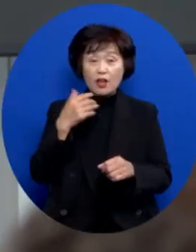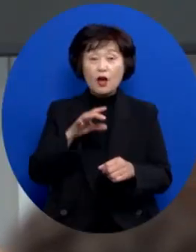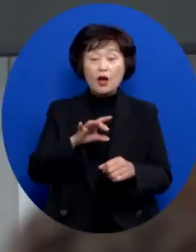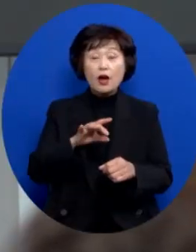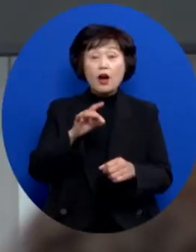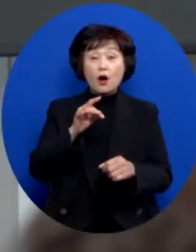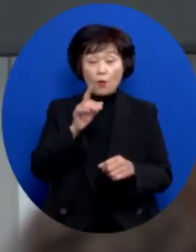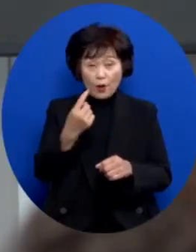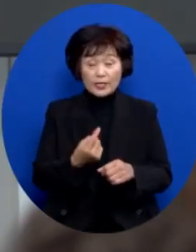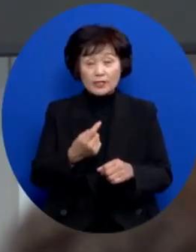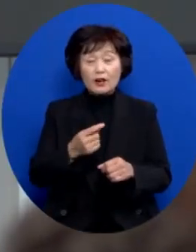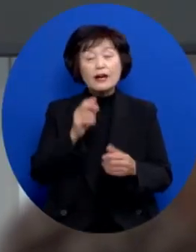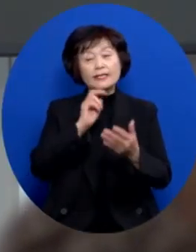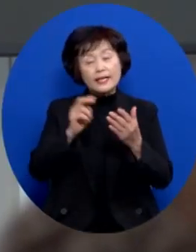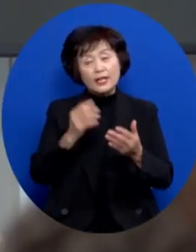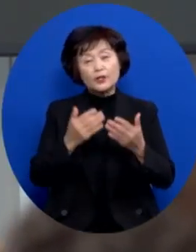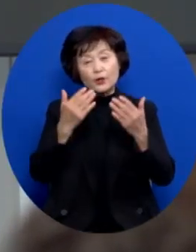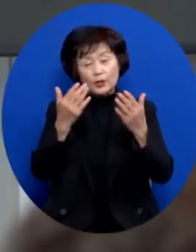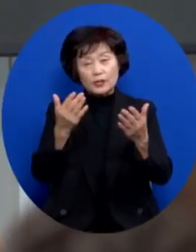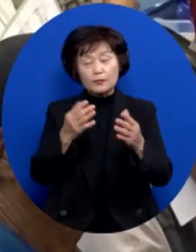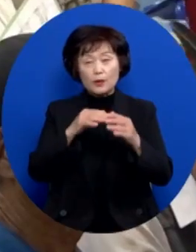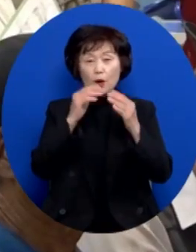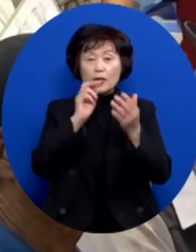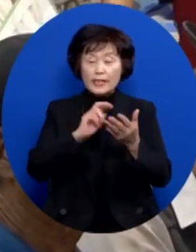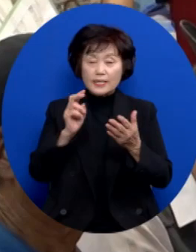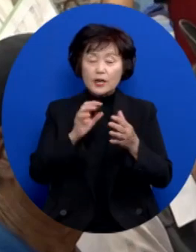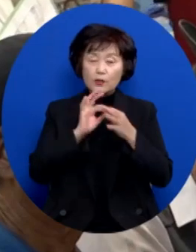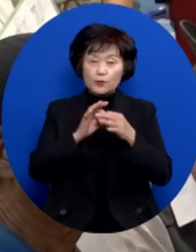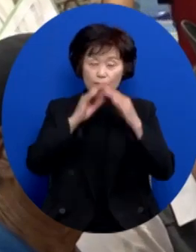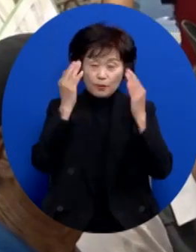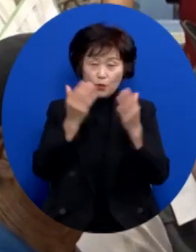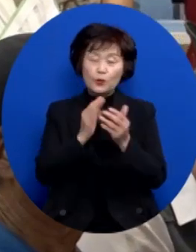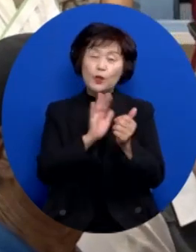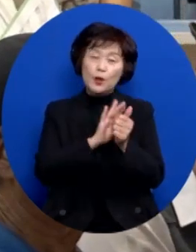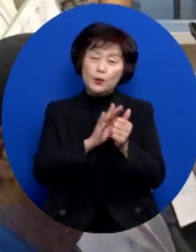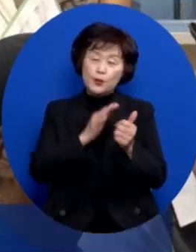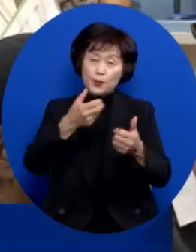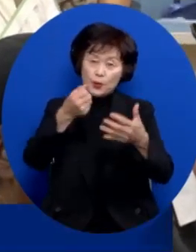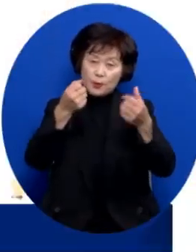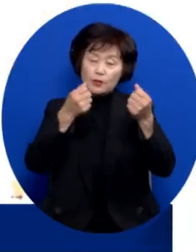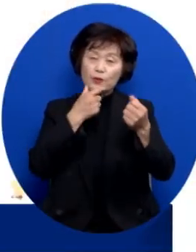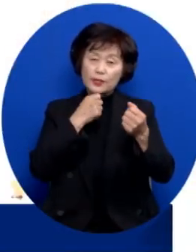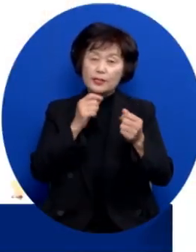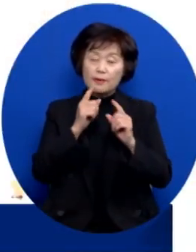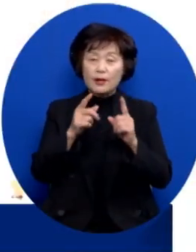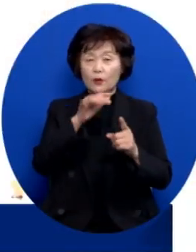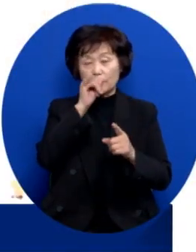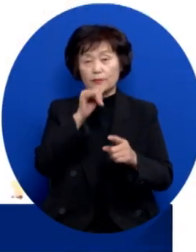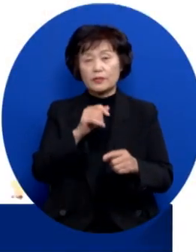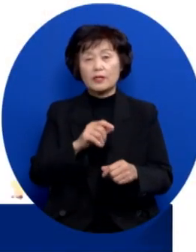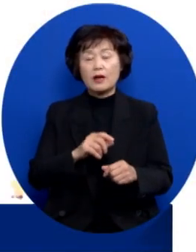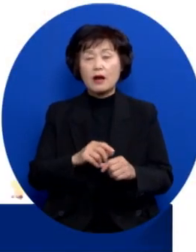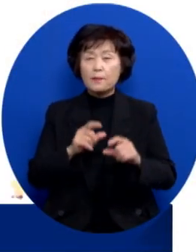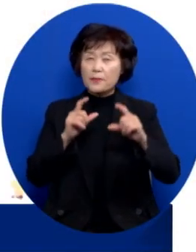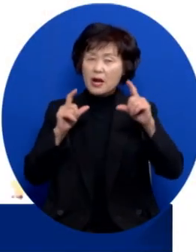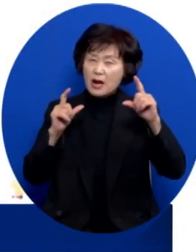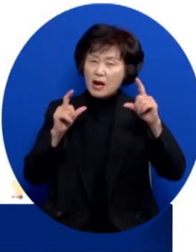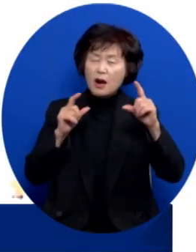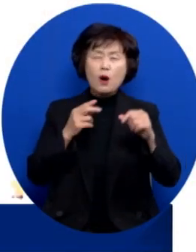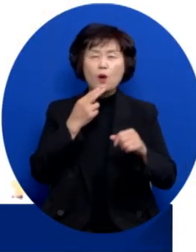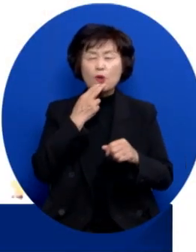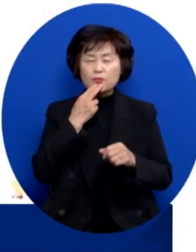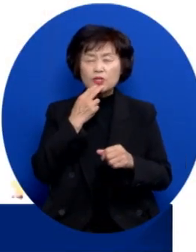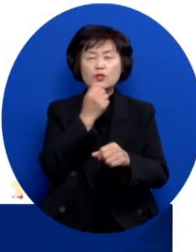했다며 찬양축제로 모두가 위로받길 바란다고 전했습니다. 정말 이름도 없이 빚도 없이 그